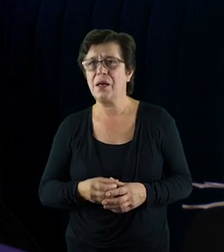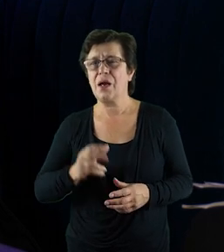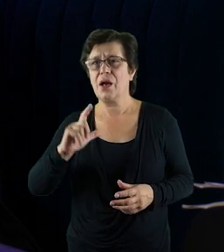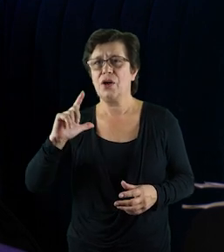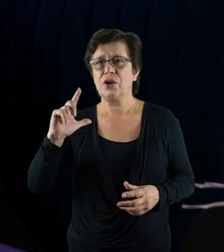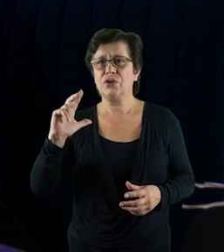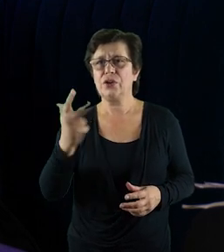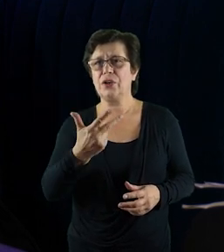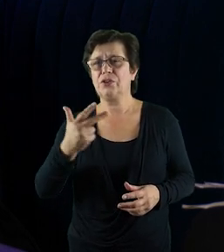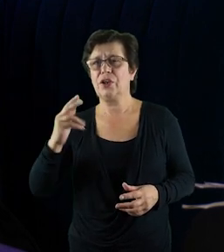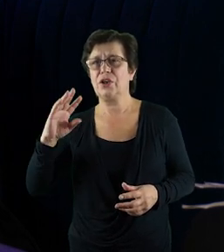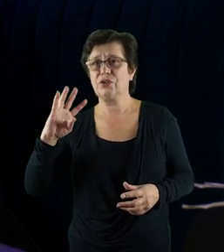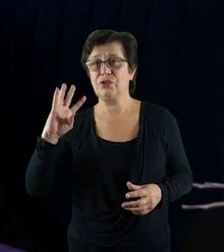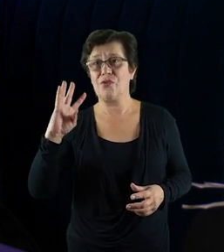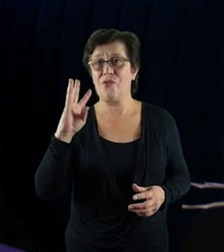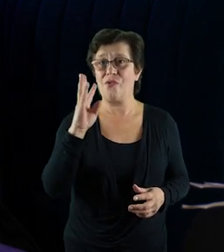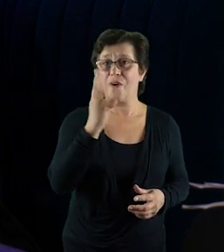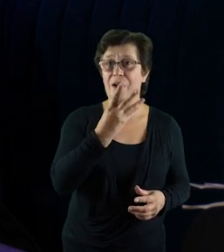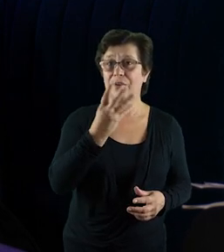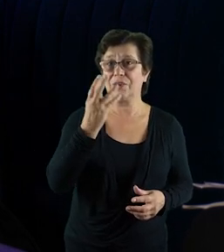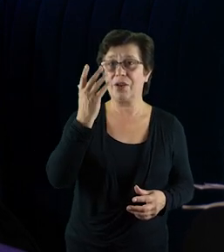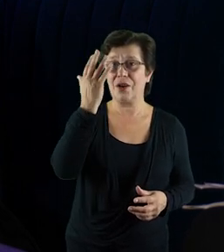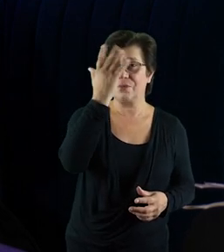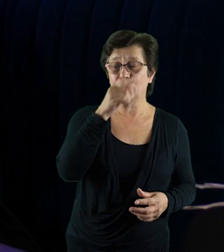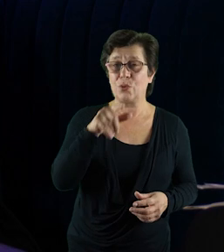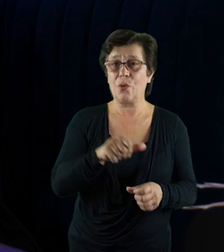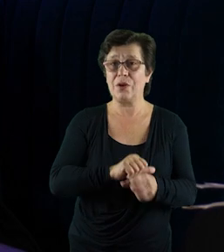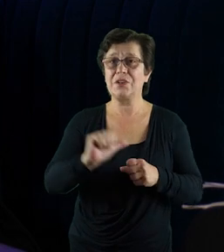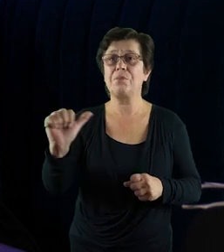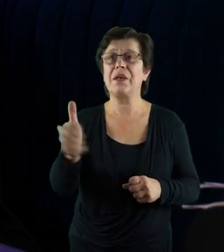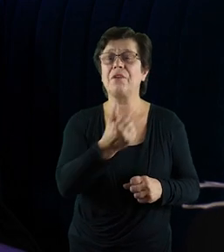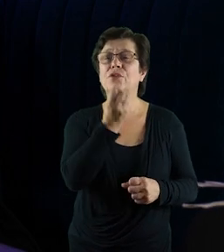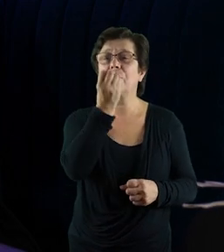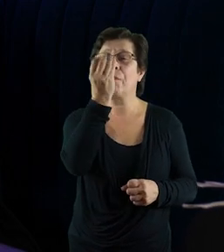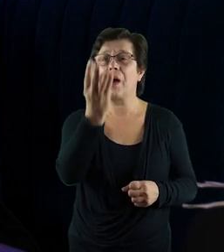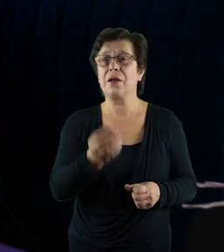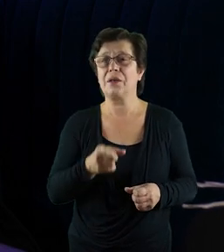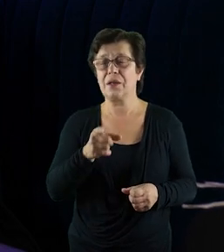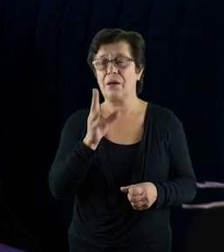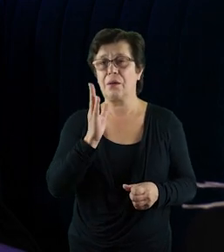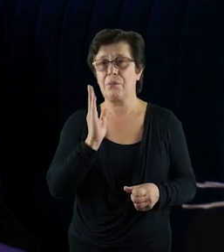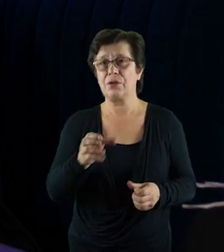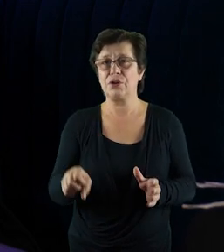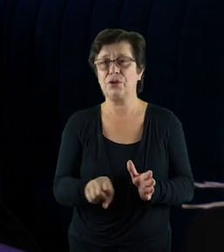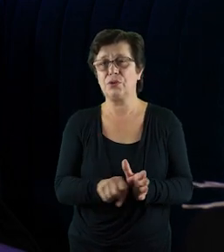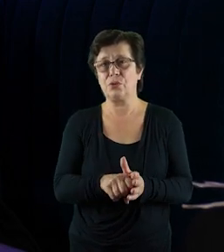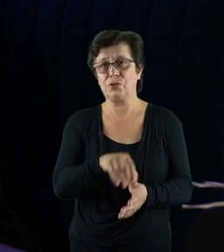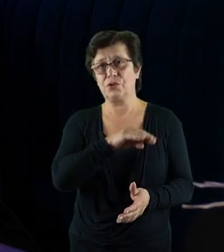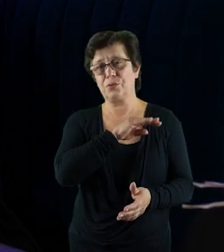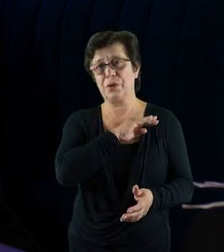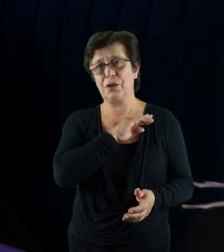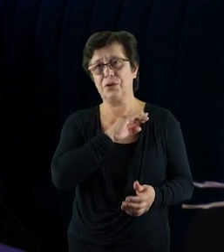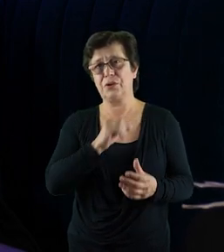czwarte skojarzenie z majem to jest 1 maj. I tak będzie do śmierci.